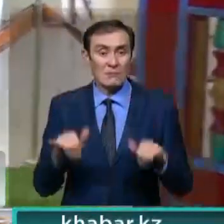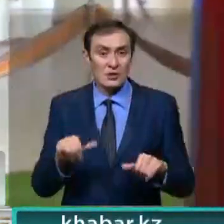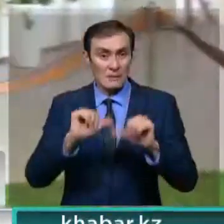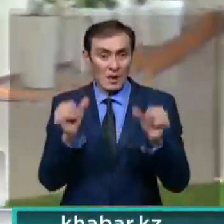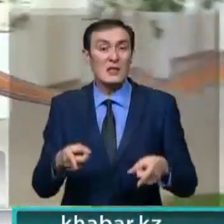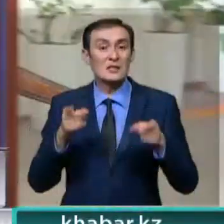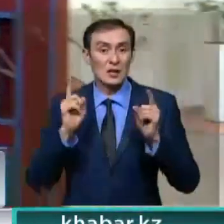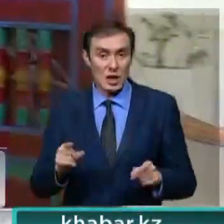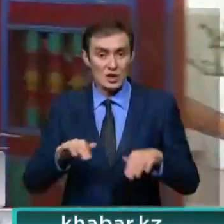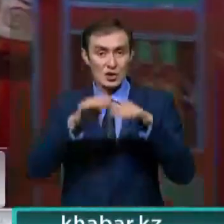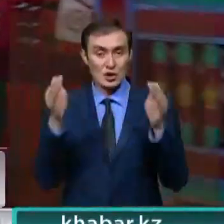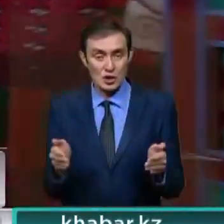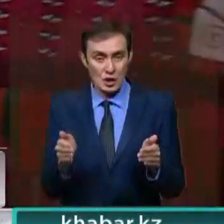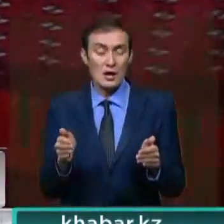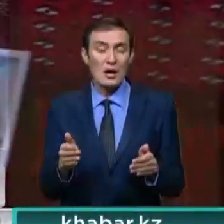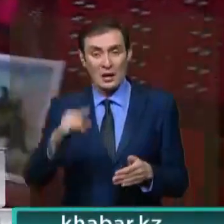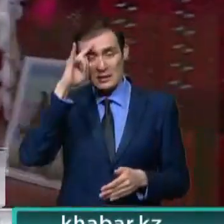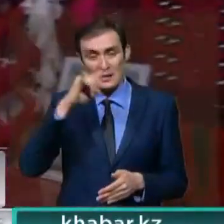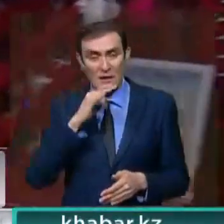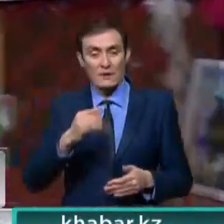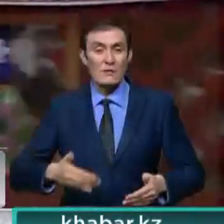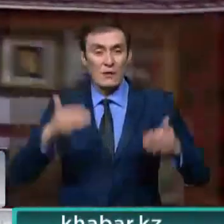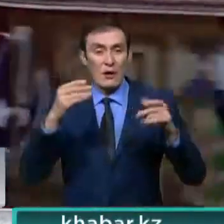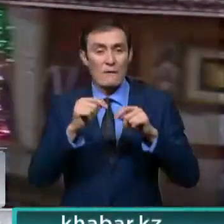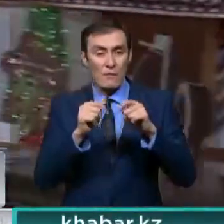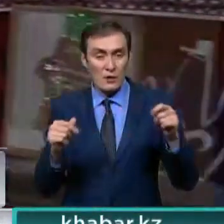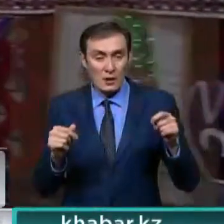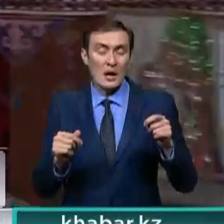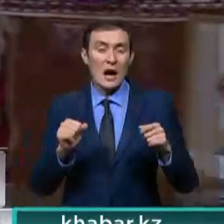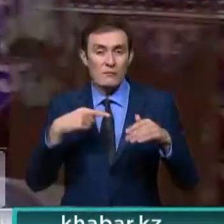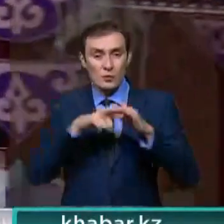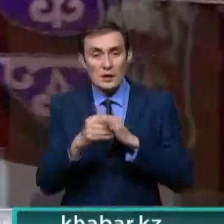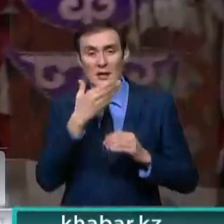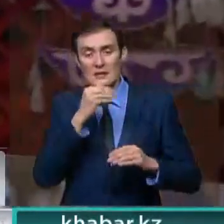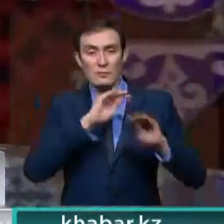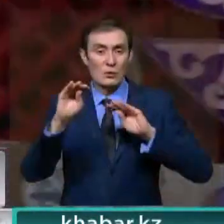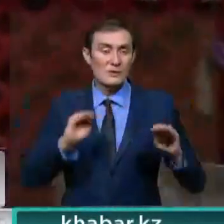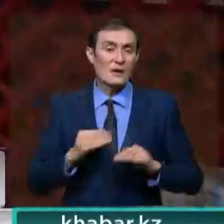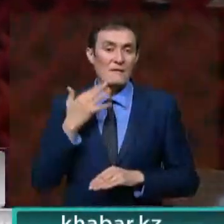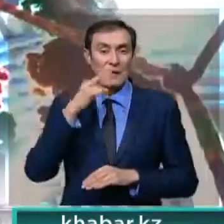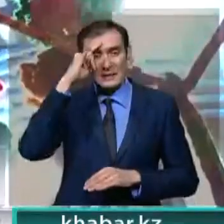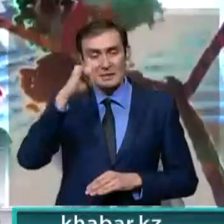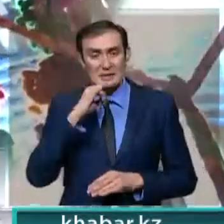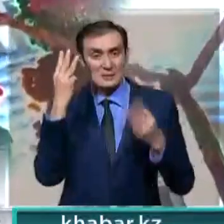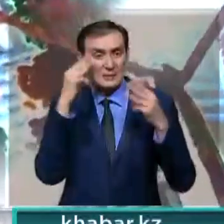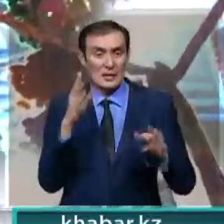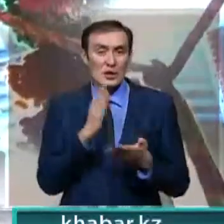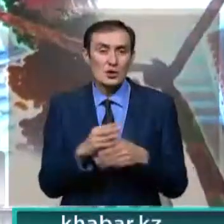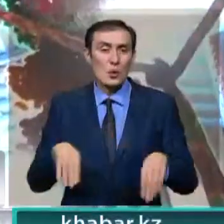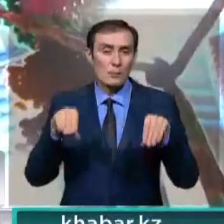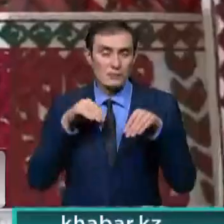а настоящее жилище кочевников. Стены покрыты войлоком, а внутри богатое убранство в национальном стиле. Есть